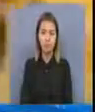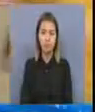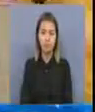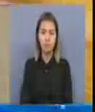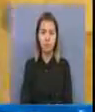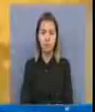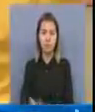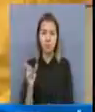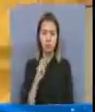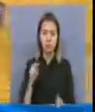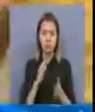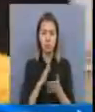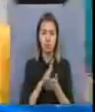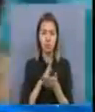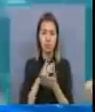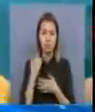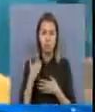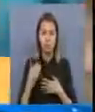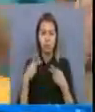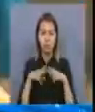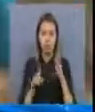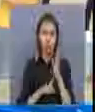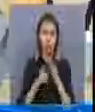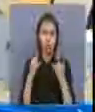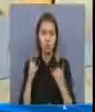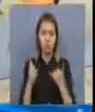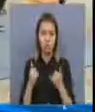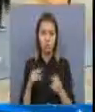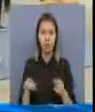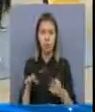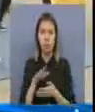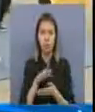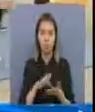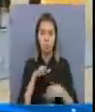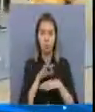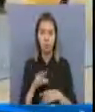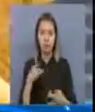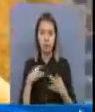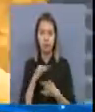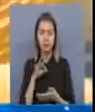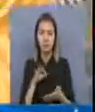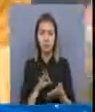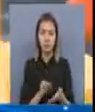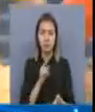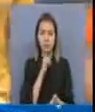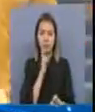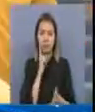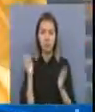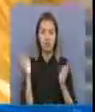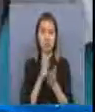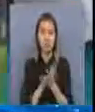Экологиялық фестиваль осыдан біраз уақыт бұрын Елордадан бастау алды. Бүгінге дейін оңға жуық қалада болып өткен іс-шараның мақсаты өскелен ұрпақты